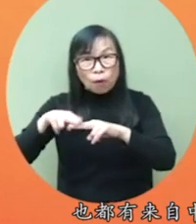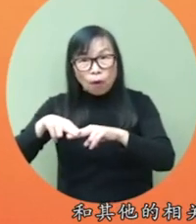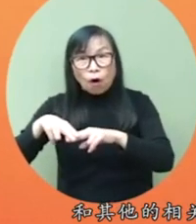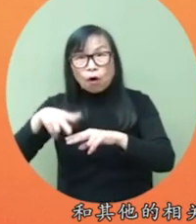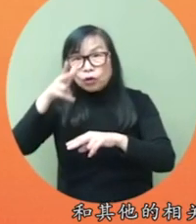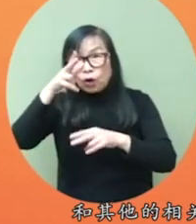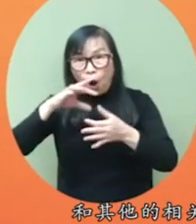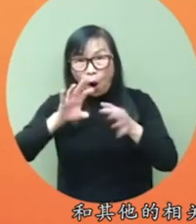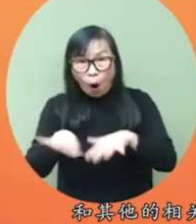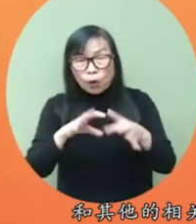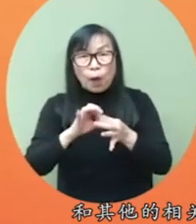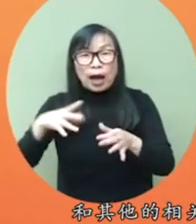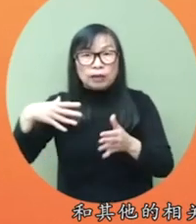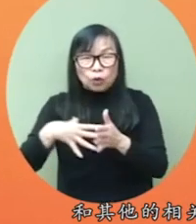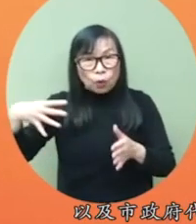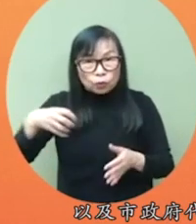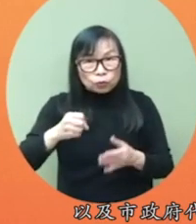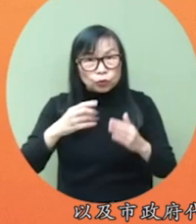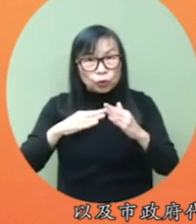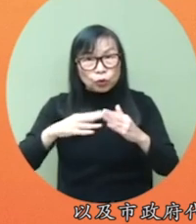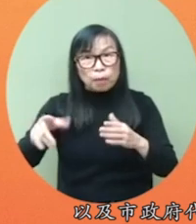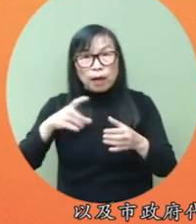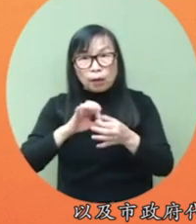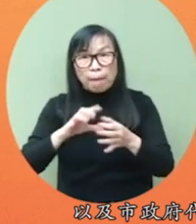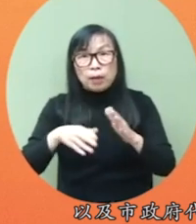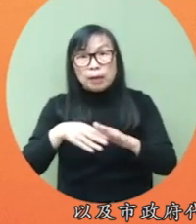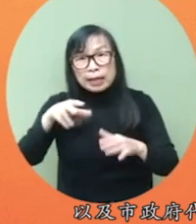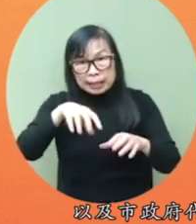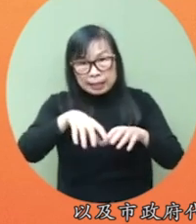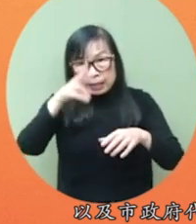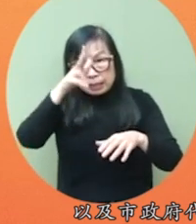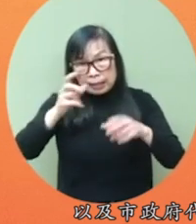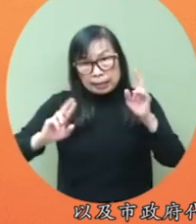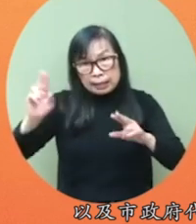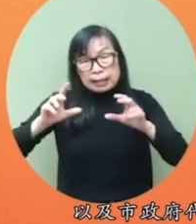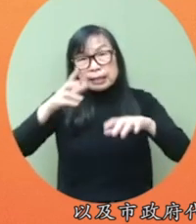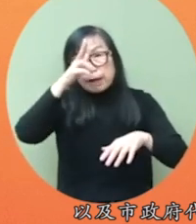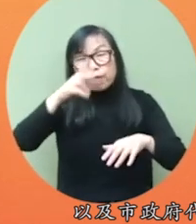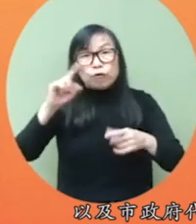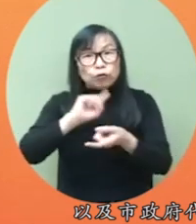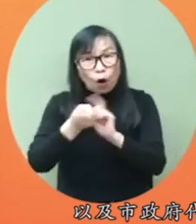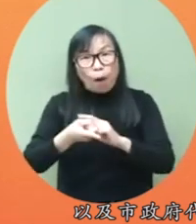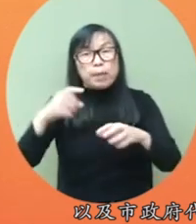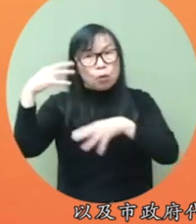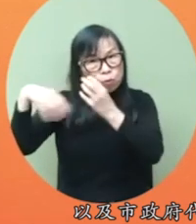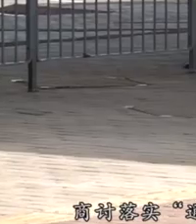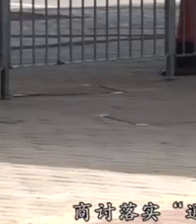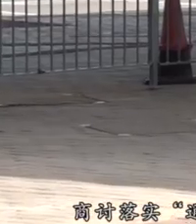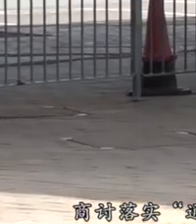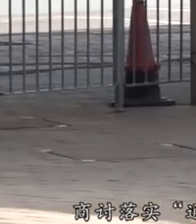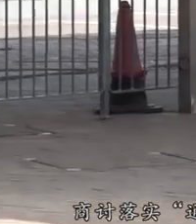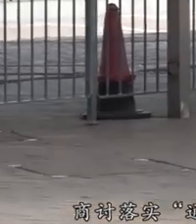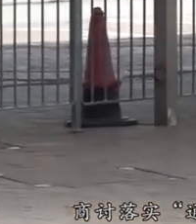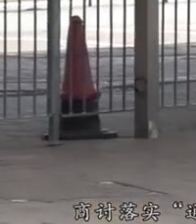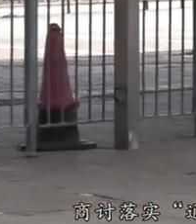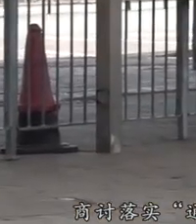署同埋其他嘅相关部门呢，以及市政府嚟到去代表嘅代表呢嚟到开会，咁商讨